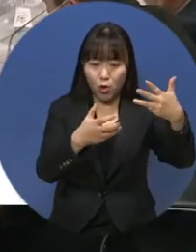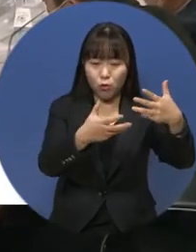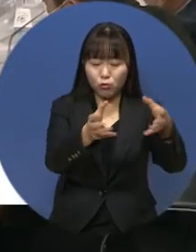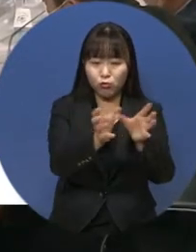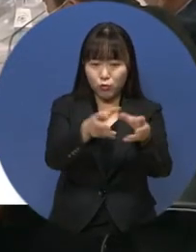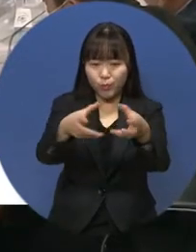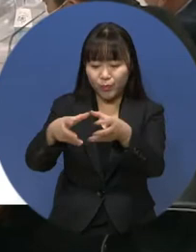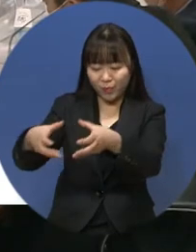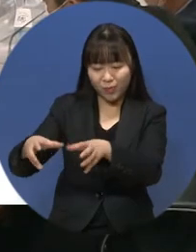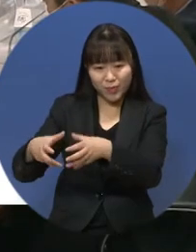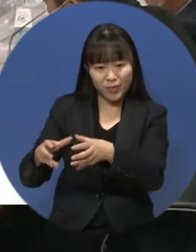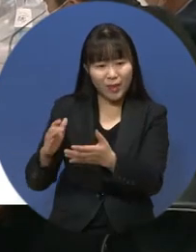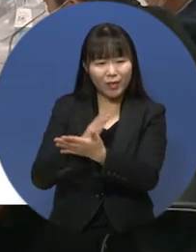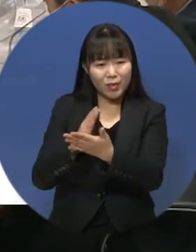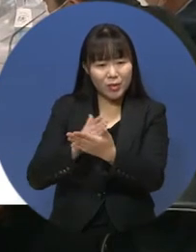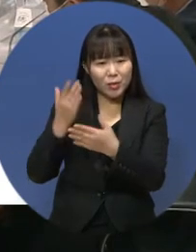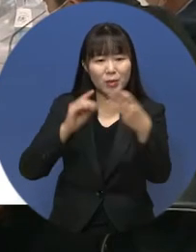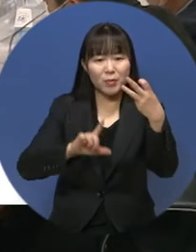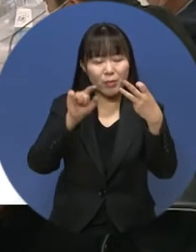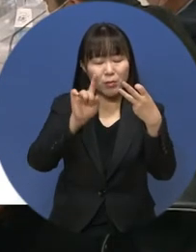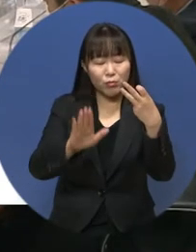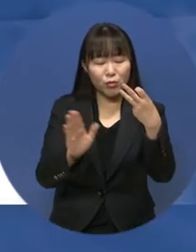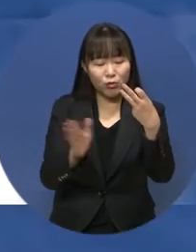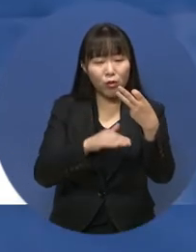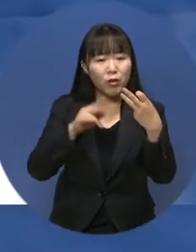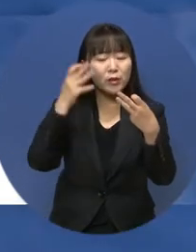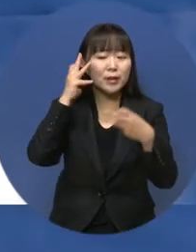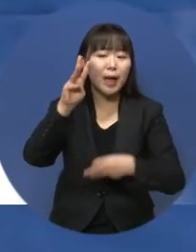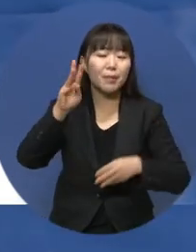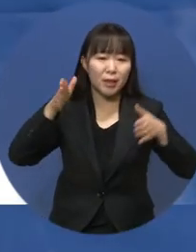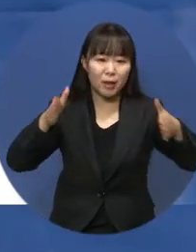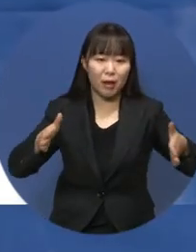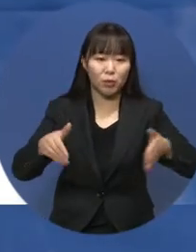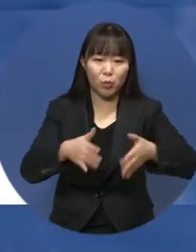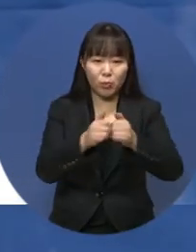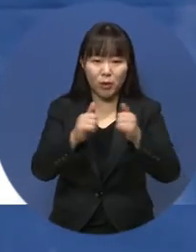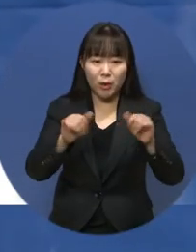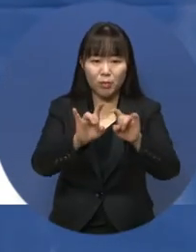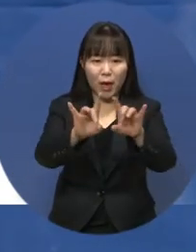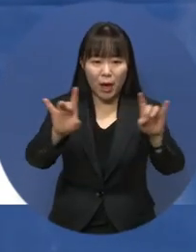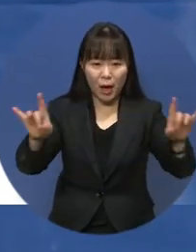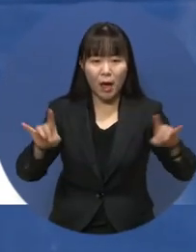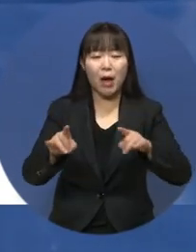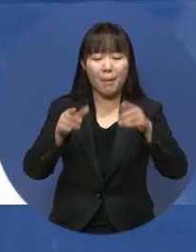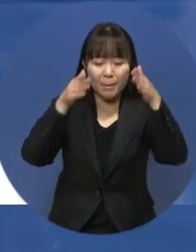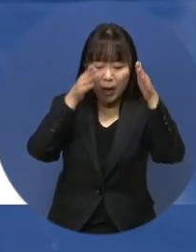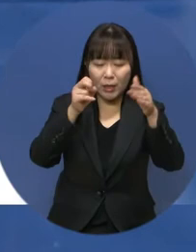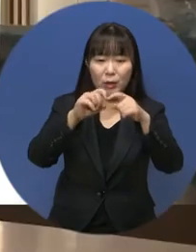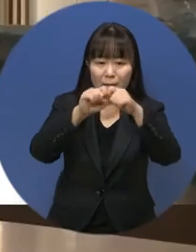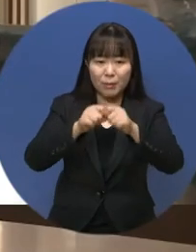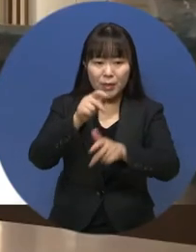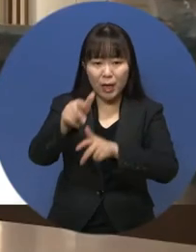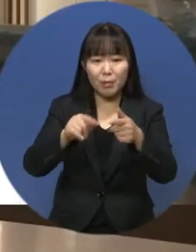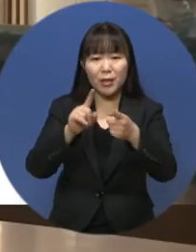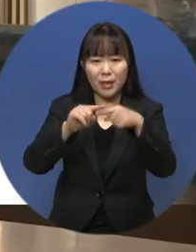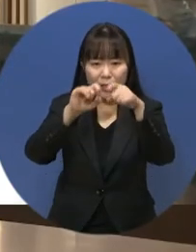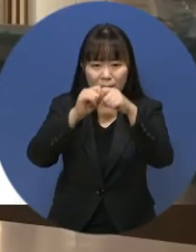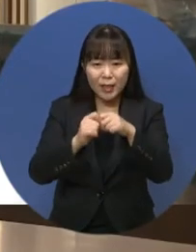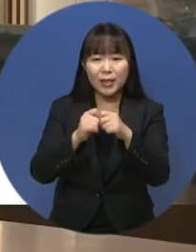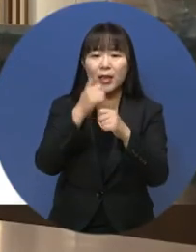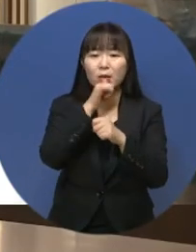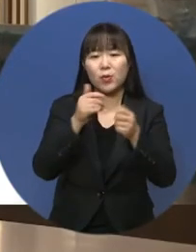나눠 지난 13일부터 3일간 개최됐으며 도민들에게 분야별 도정 방향과 세부 사업 등을